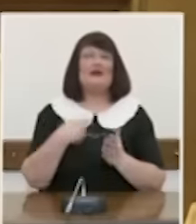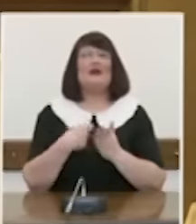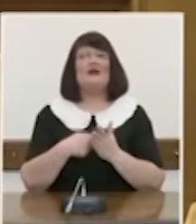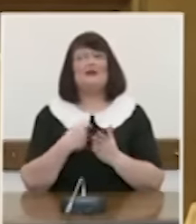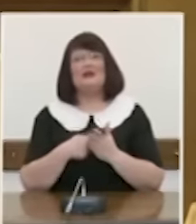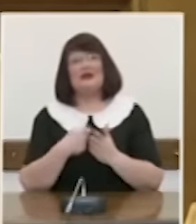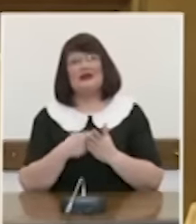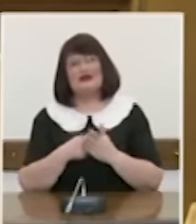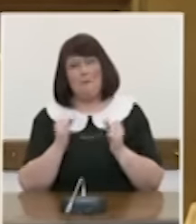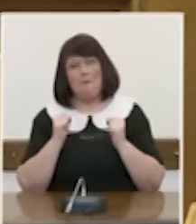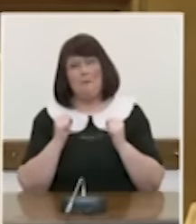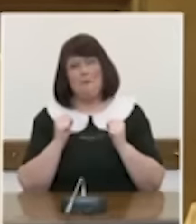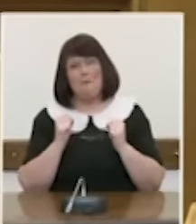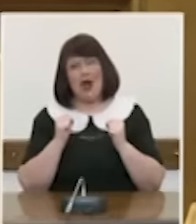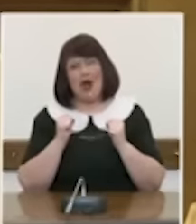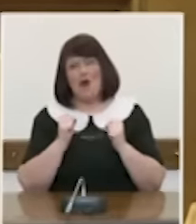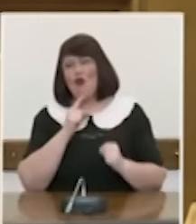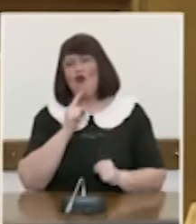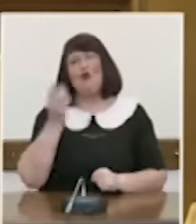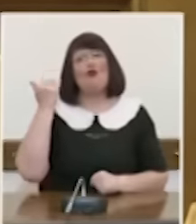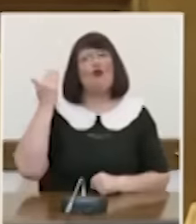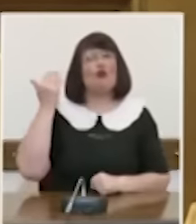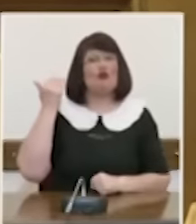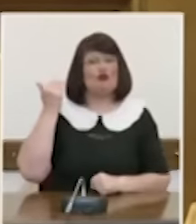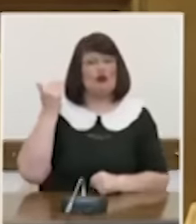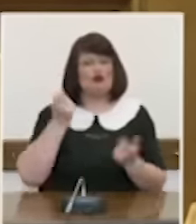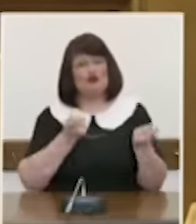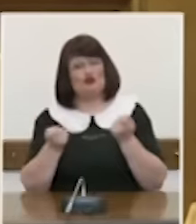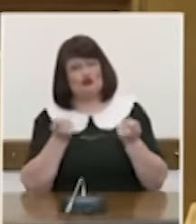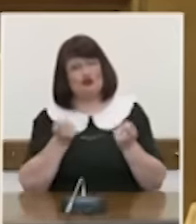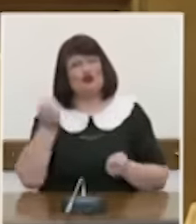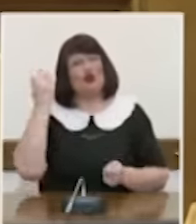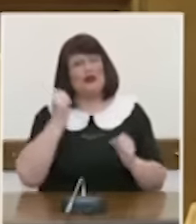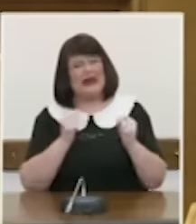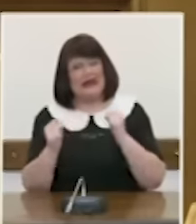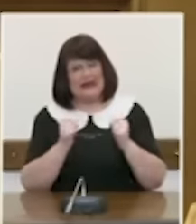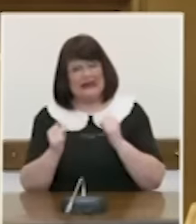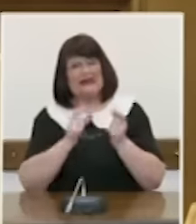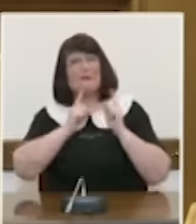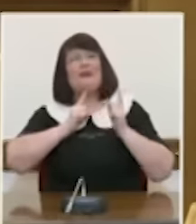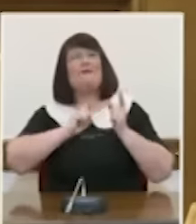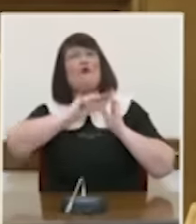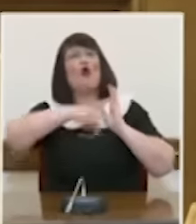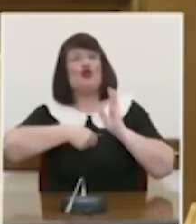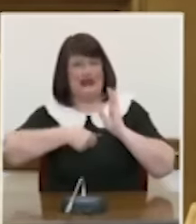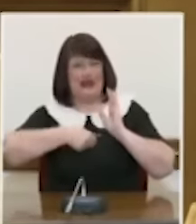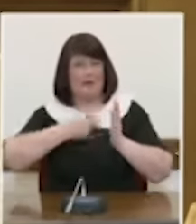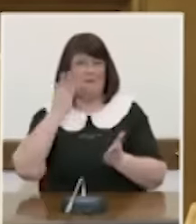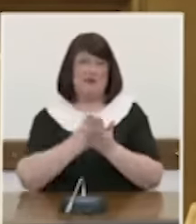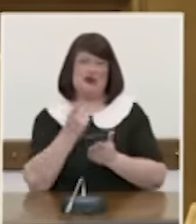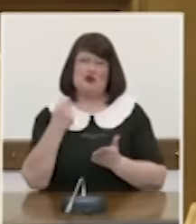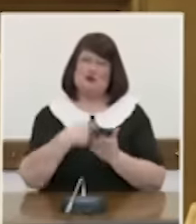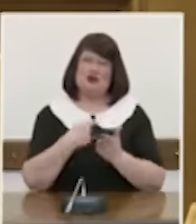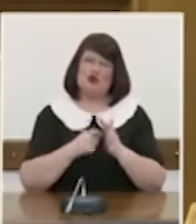παγωμένοι στα επίπεδα που τους ρίξατε με τη διαχείριση εκείνης της κρίσης και τα μνημόνια. Ο μέσος μισθός είναι σήμερα